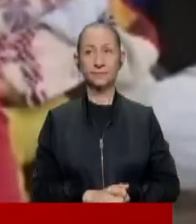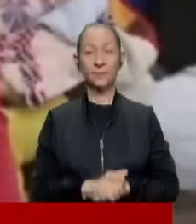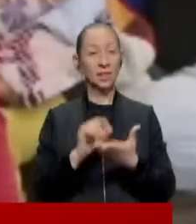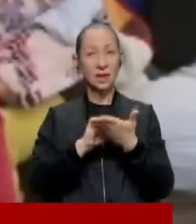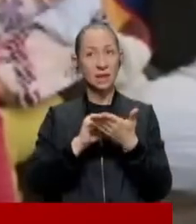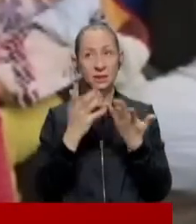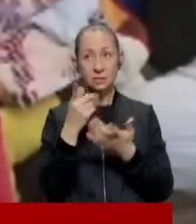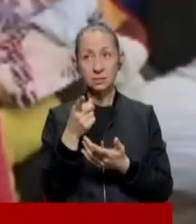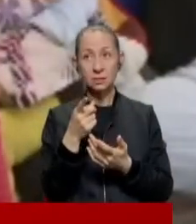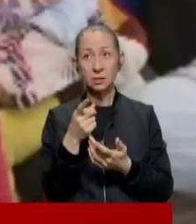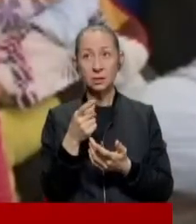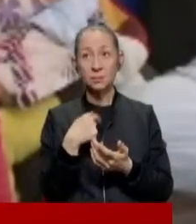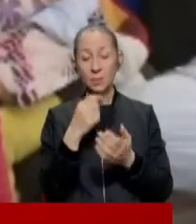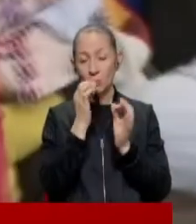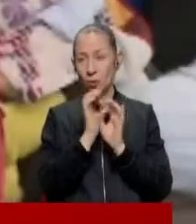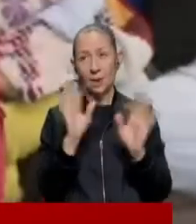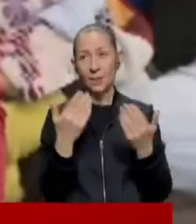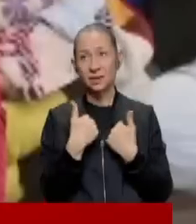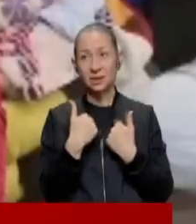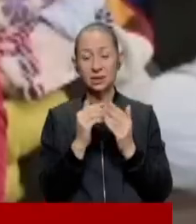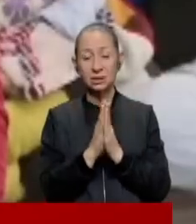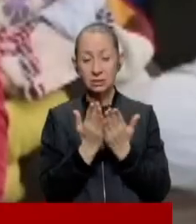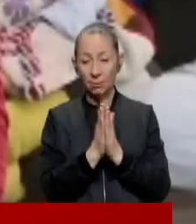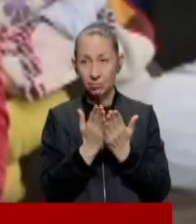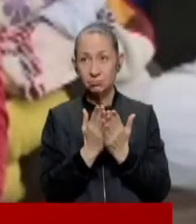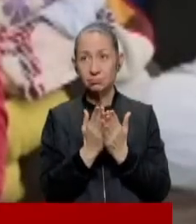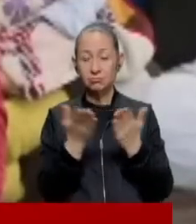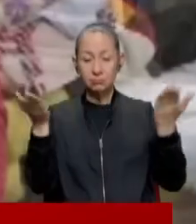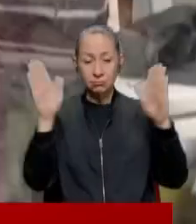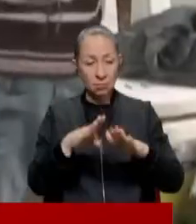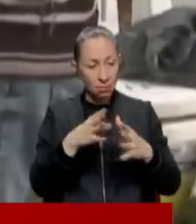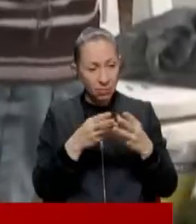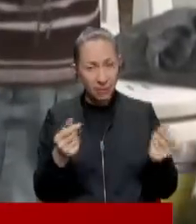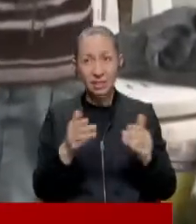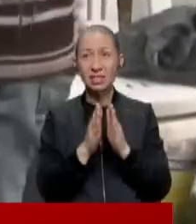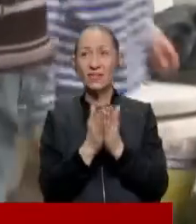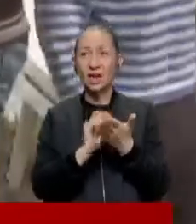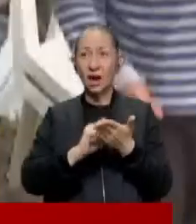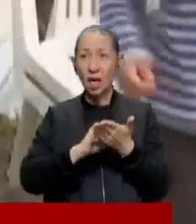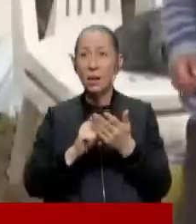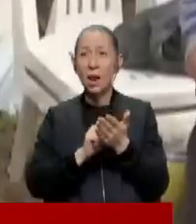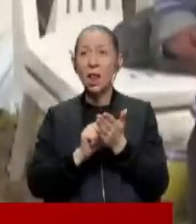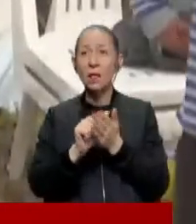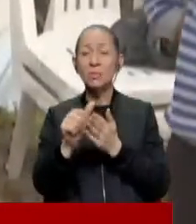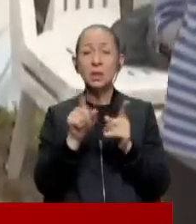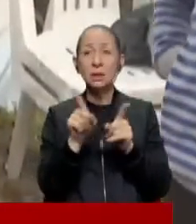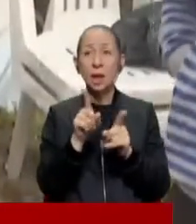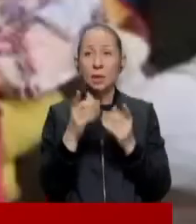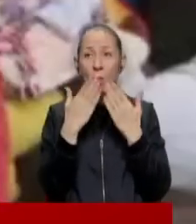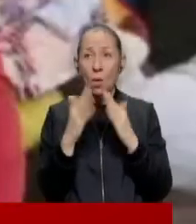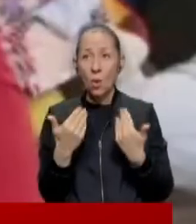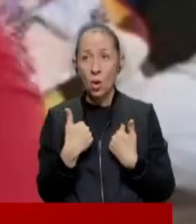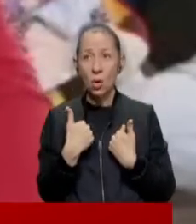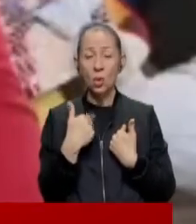dersler nasıldı bana mükemmeldi ya kitaplarım en kasta defterlerim kalemlerim internette yok zaten